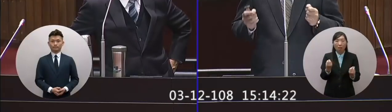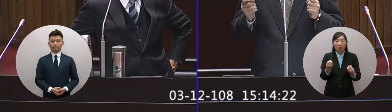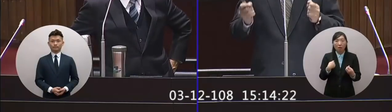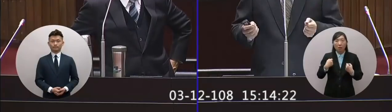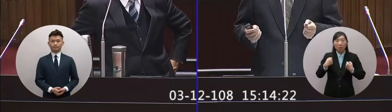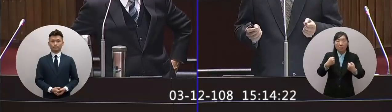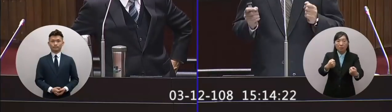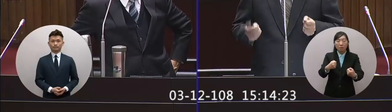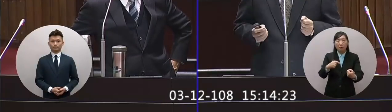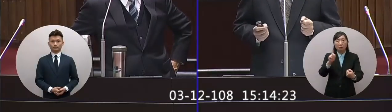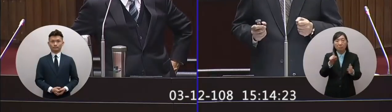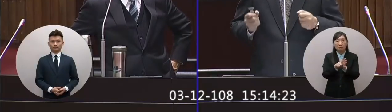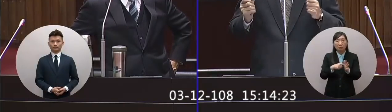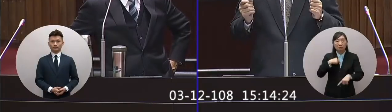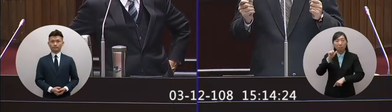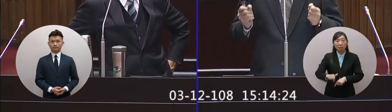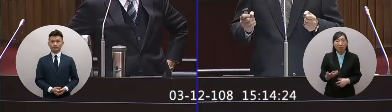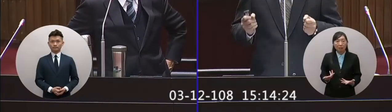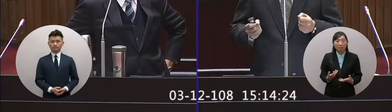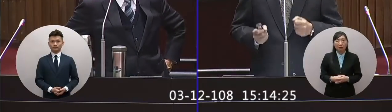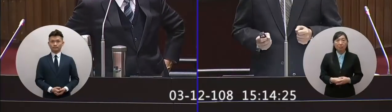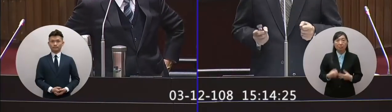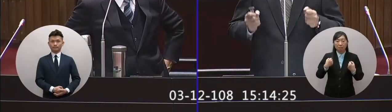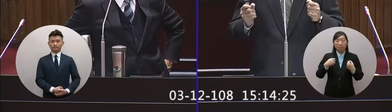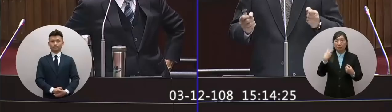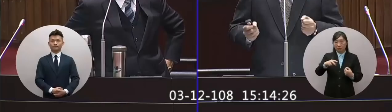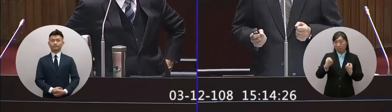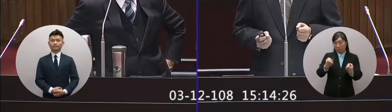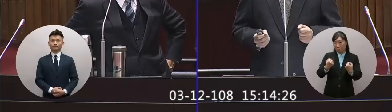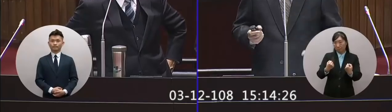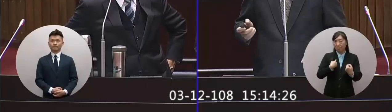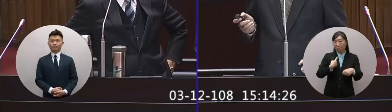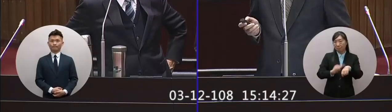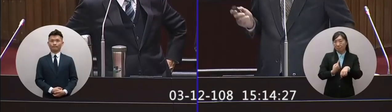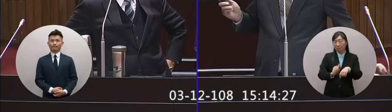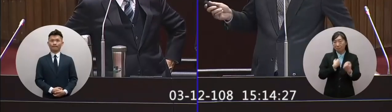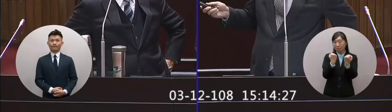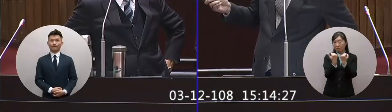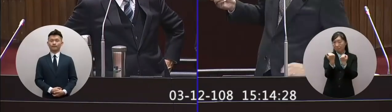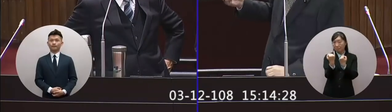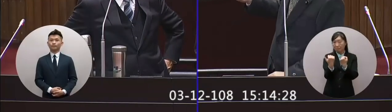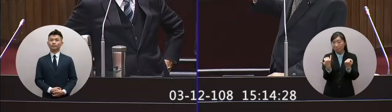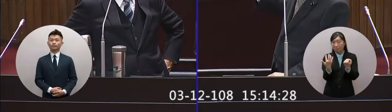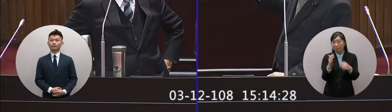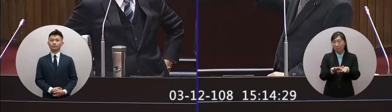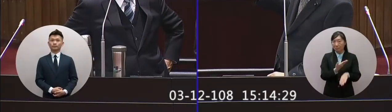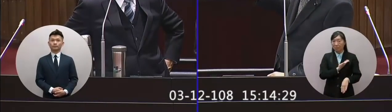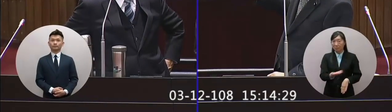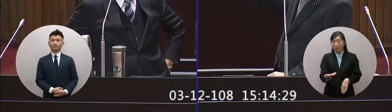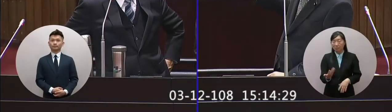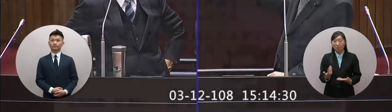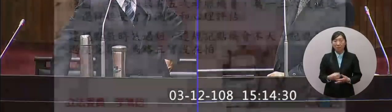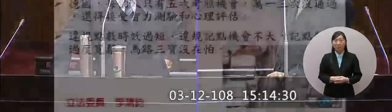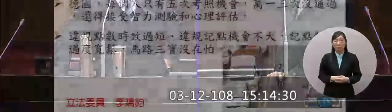才叫做真正熟悉？然后再来驾驶的道德行为，我的礼让行人。其实，咱来看